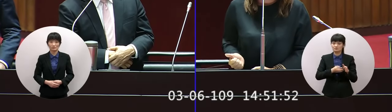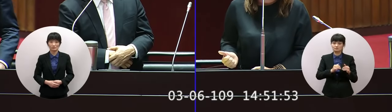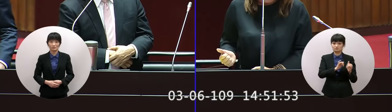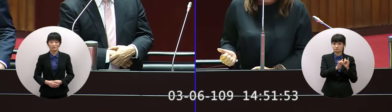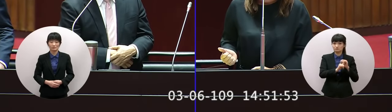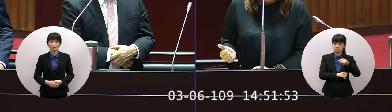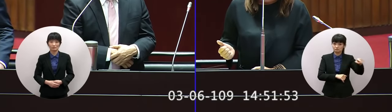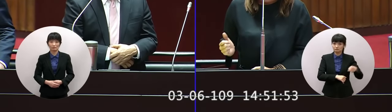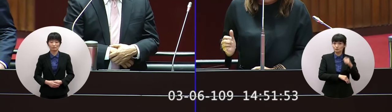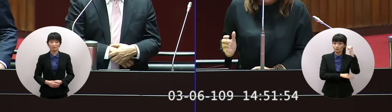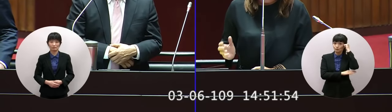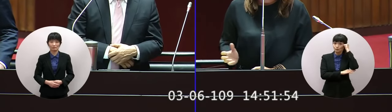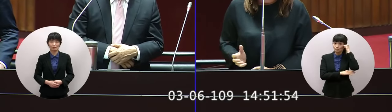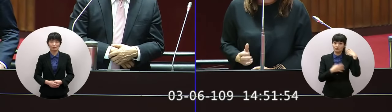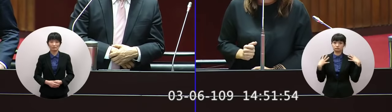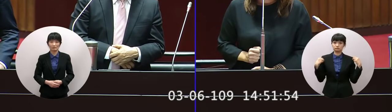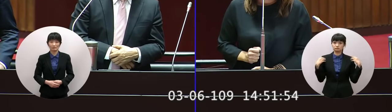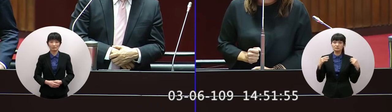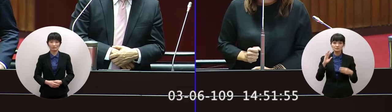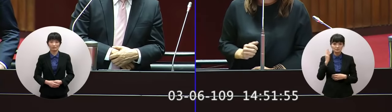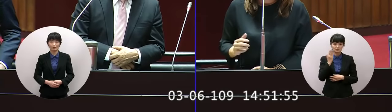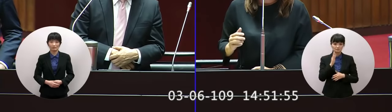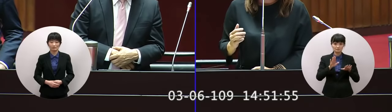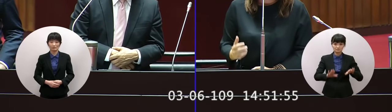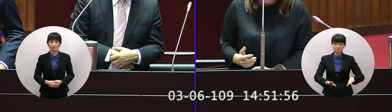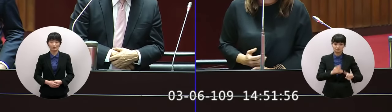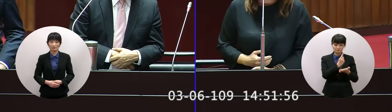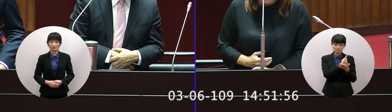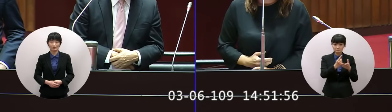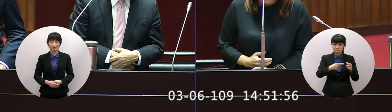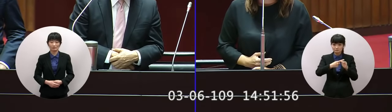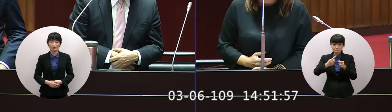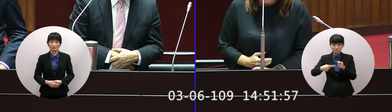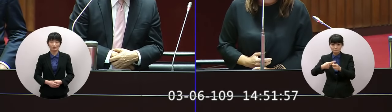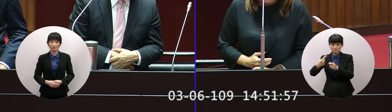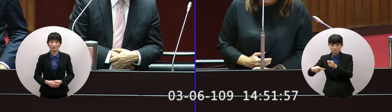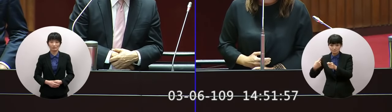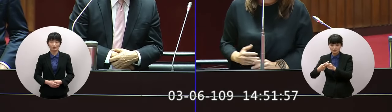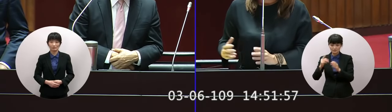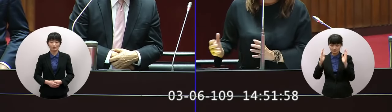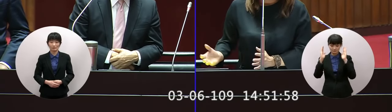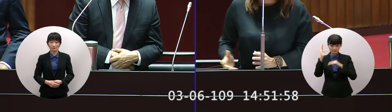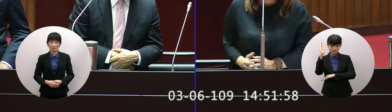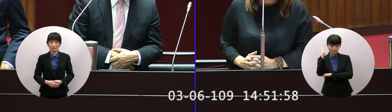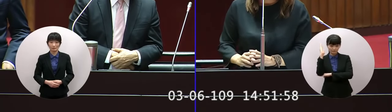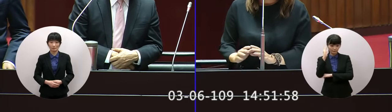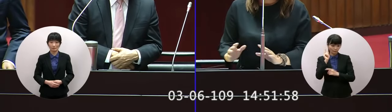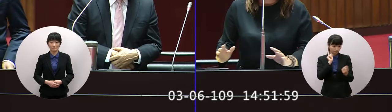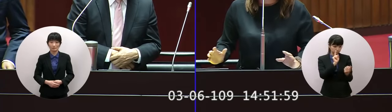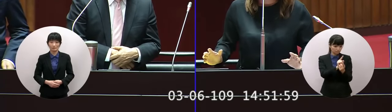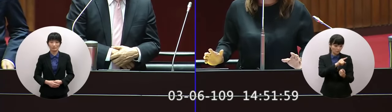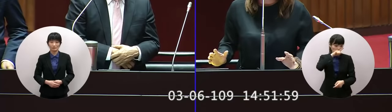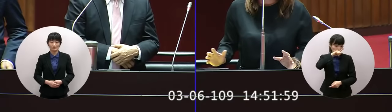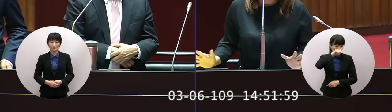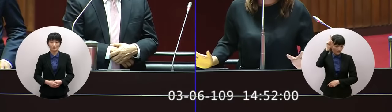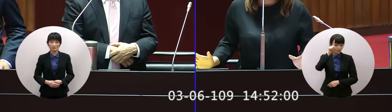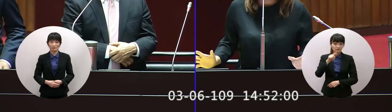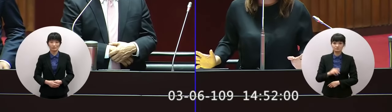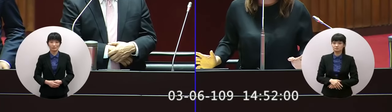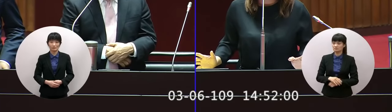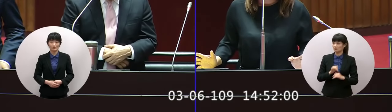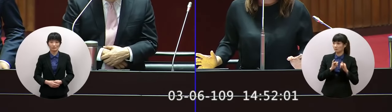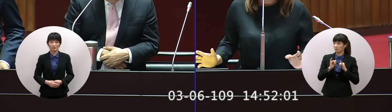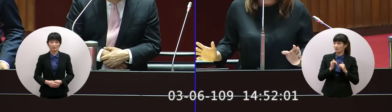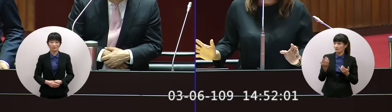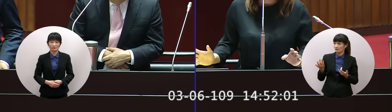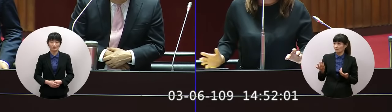政府告。他们告一定输，因为他们就是跟政府租的。他原来住在那里的时候，没有那个不属于